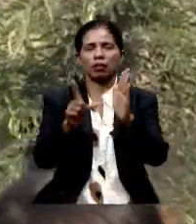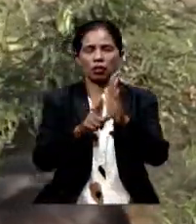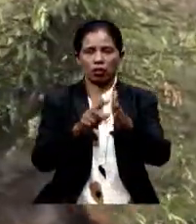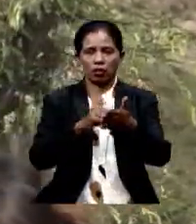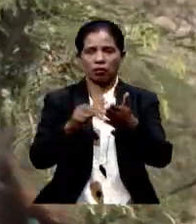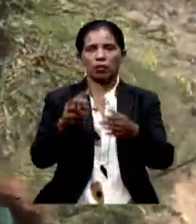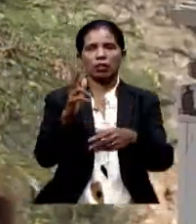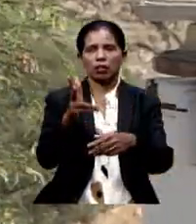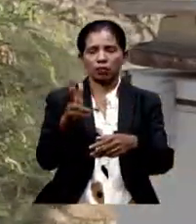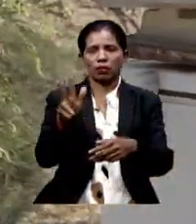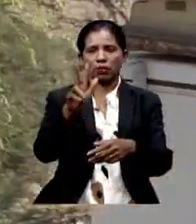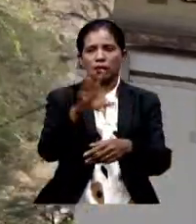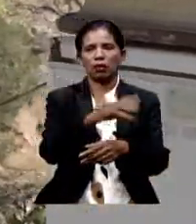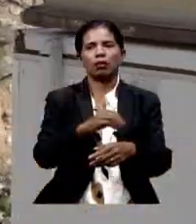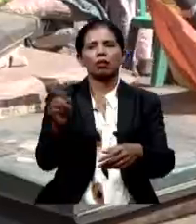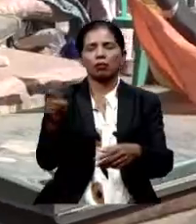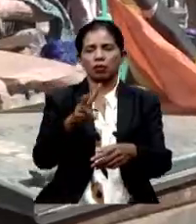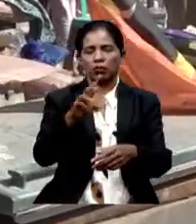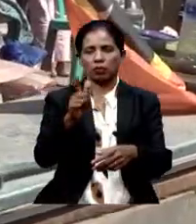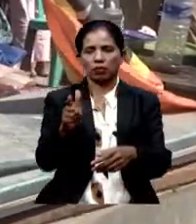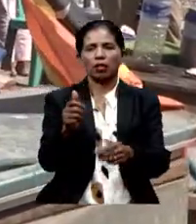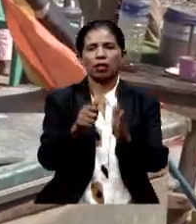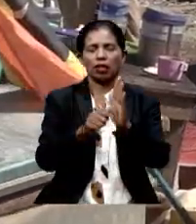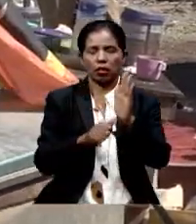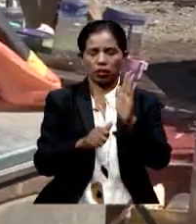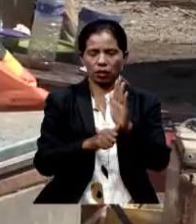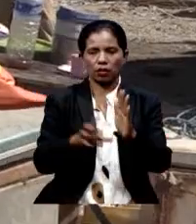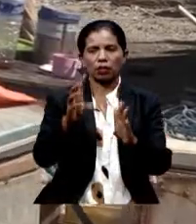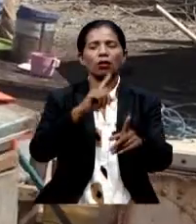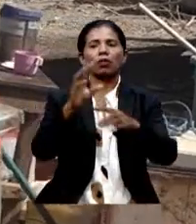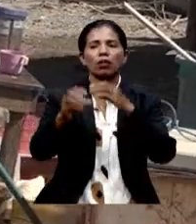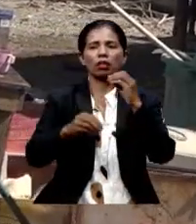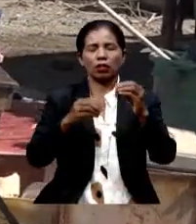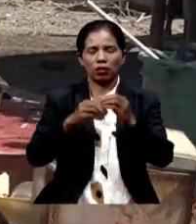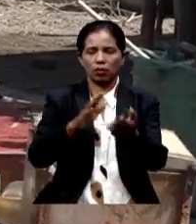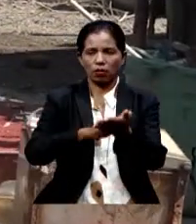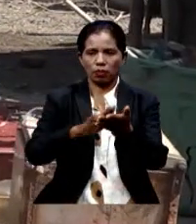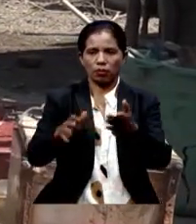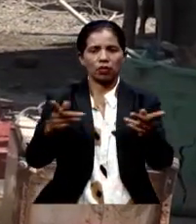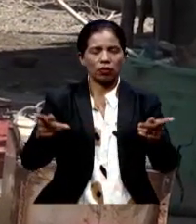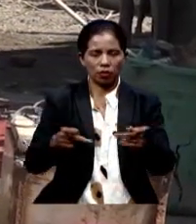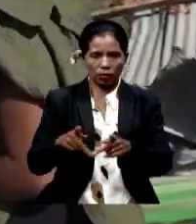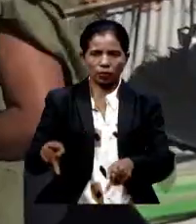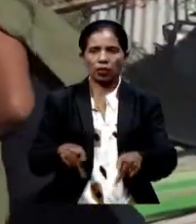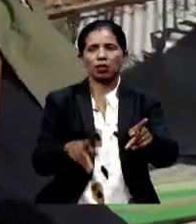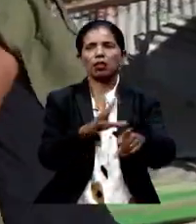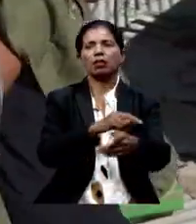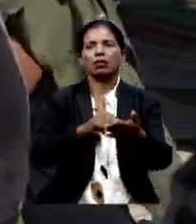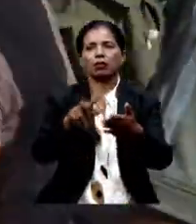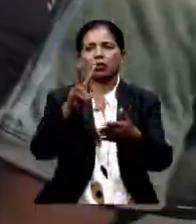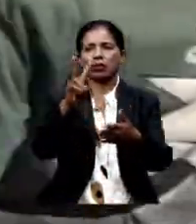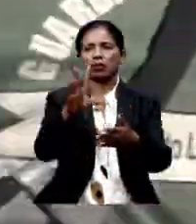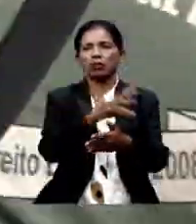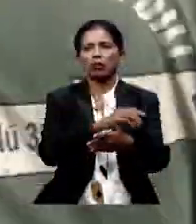tolu nulu resin tolu bara rihon rua walu artiku nen nebe kualia kona bayi zeni no orden publiku numero rua alina